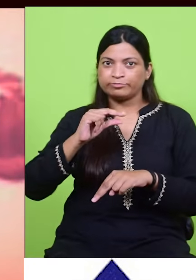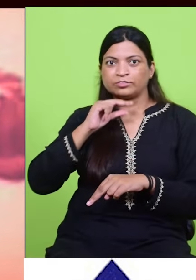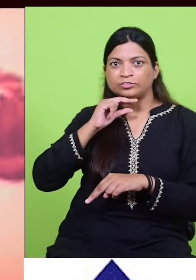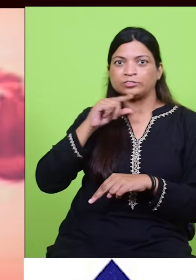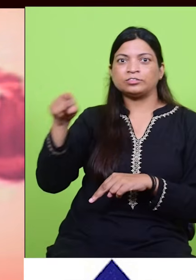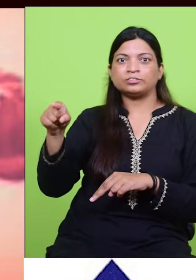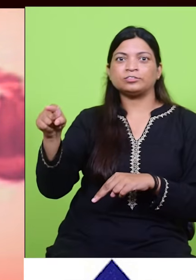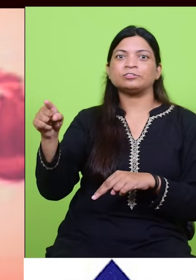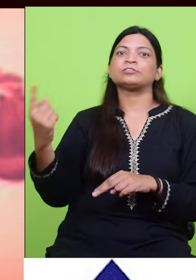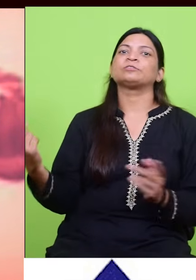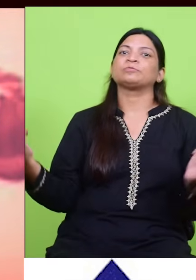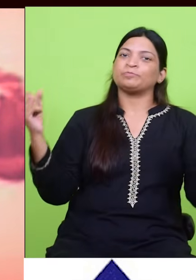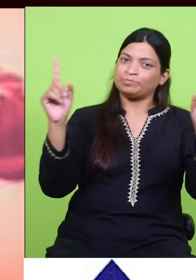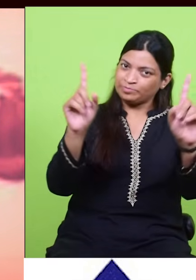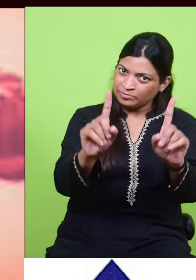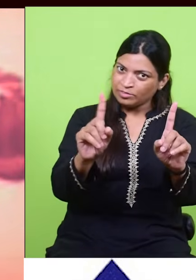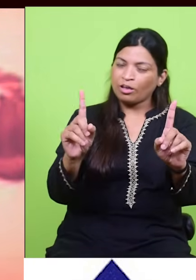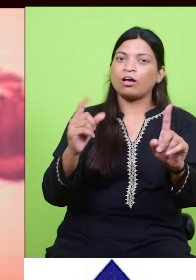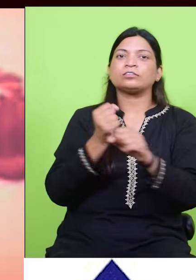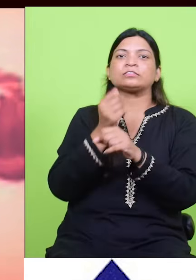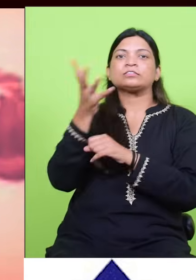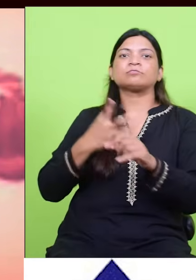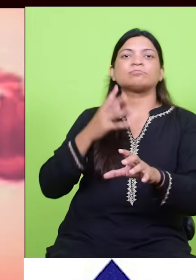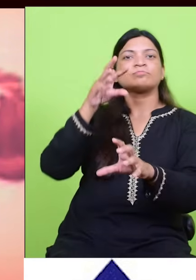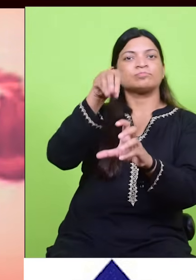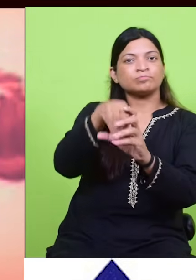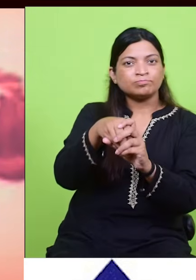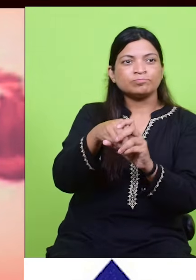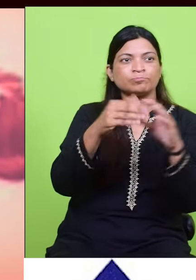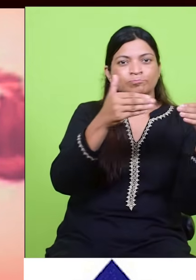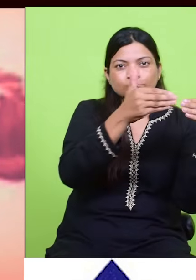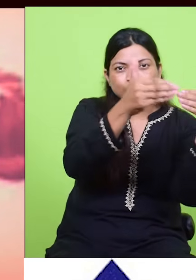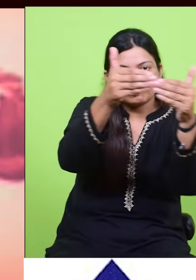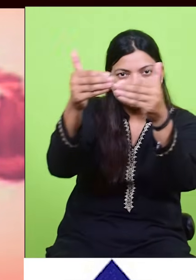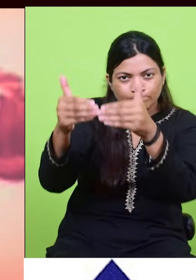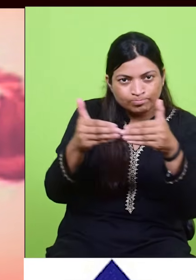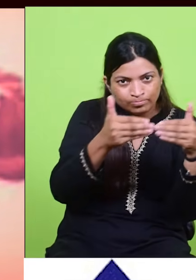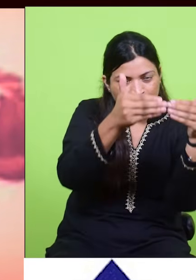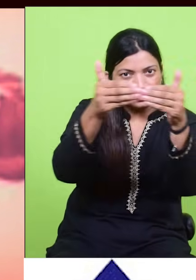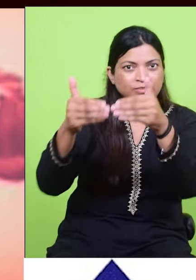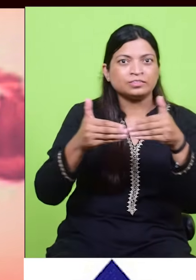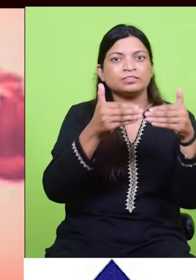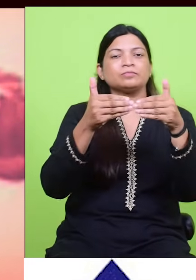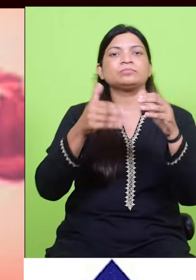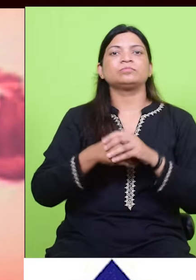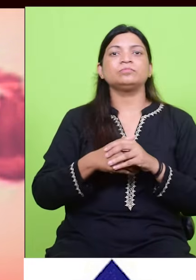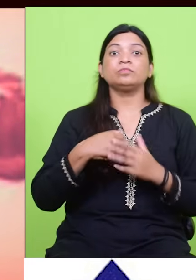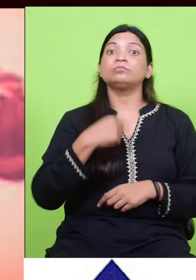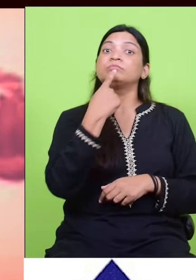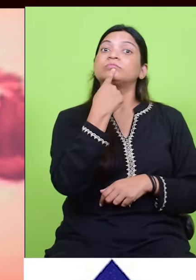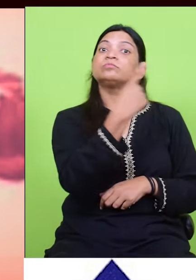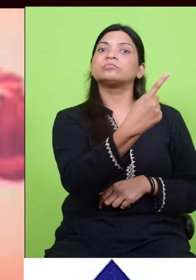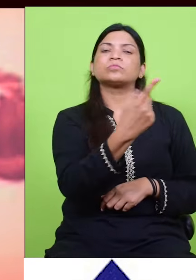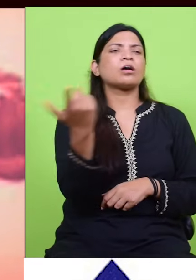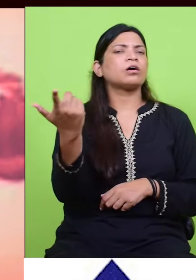हो जाता है, एक बार अगर कम्युनिकेशन का ओरिएंटेशन हो जाता है तो किसी भी व्यक्ति के साथ बात करना असंभव नहीं है। और लोग तो जानवर